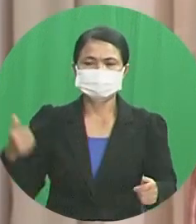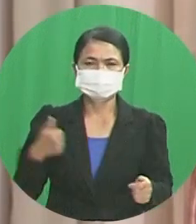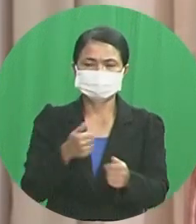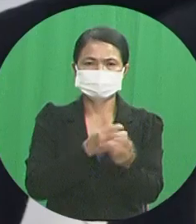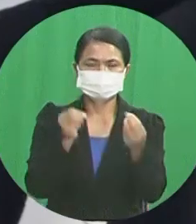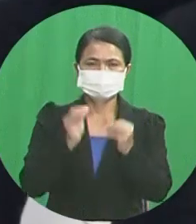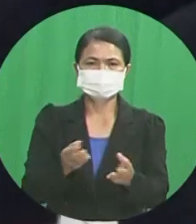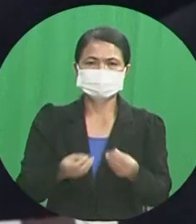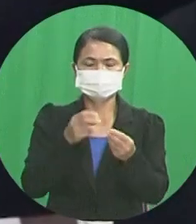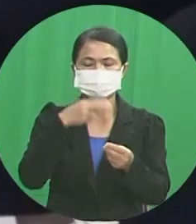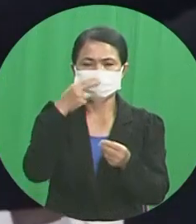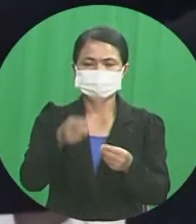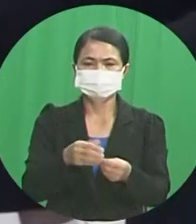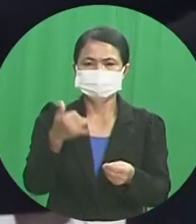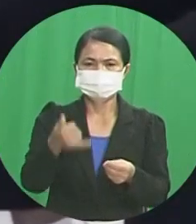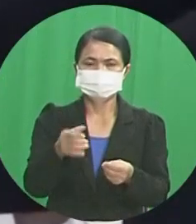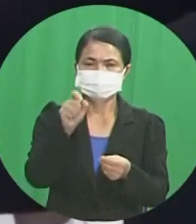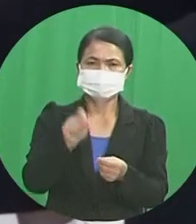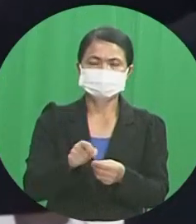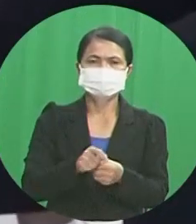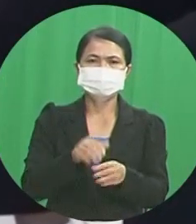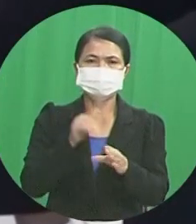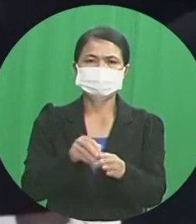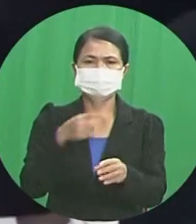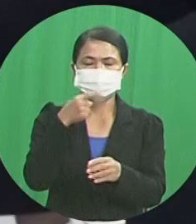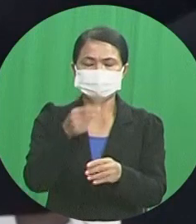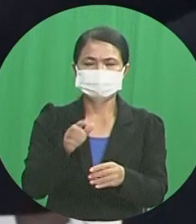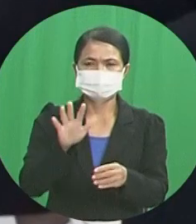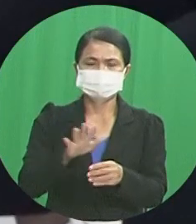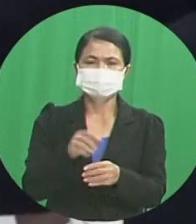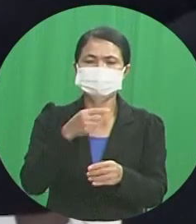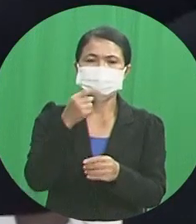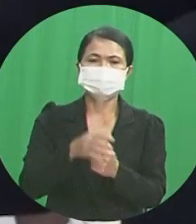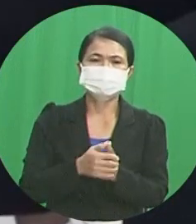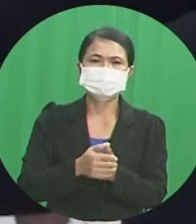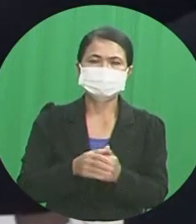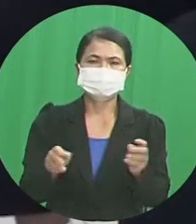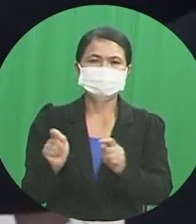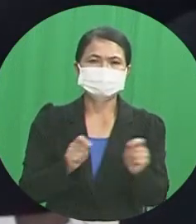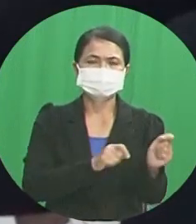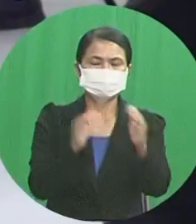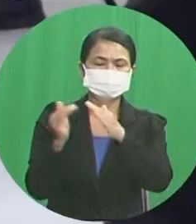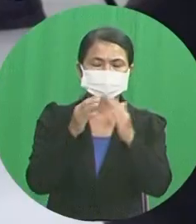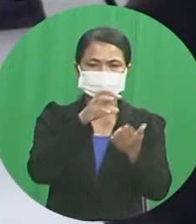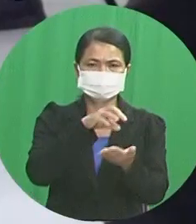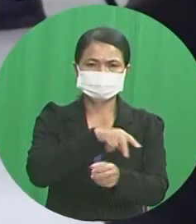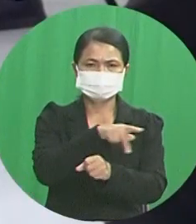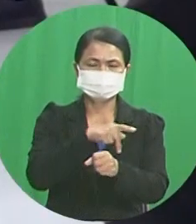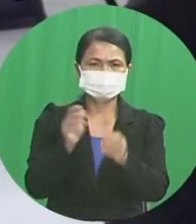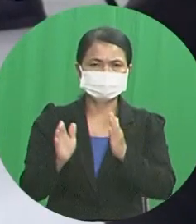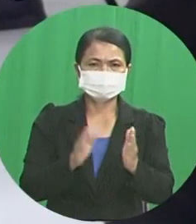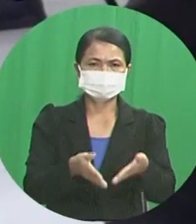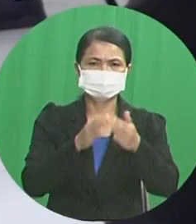ន្ត្រីបានផ្ដល់អនុសាសន៍ចំនួន6ចំណុចក្នុងនោះអនុសាសន៍ទី5លើកឡើងថាគ្រប់រដ្ឋបាលរាជធានីខេត្ត រូវរៀបចំប